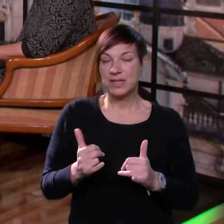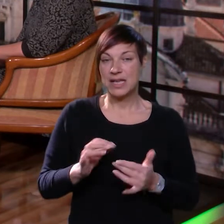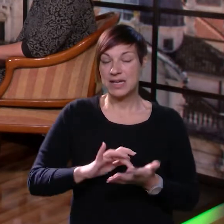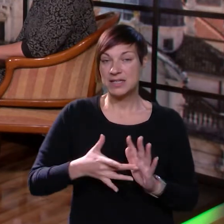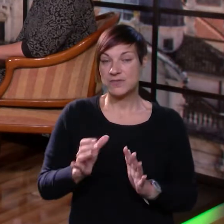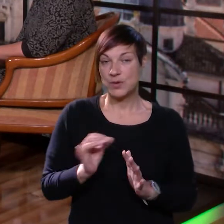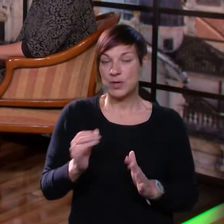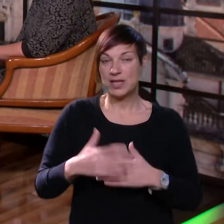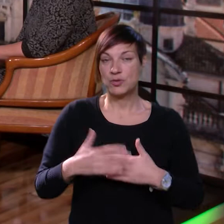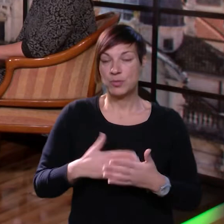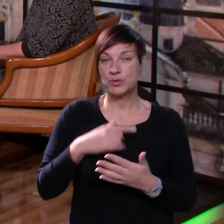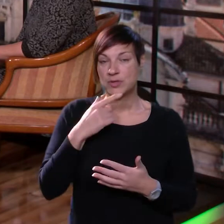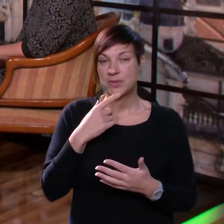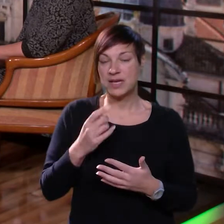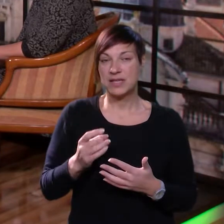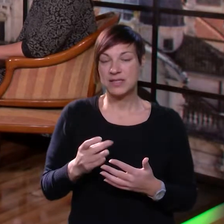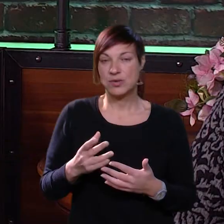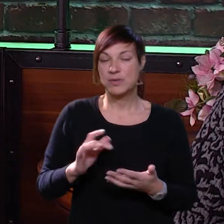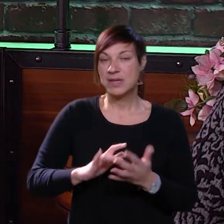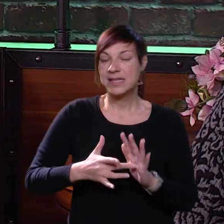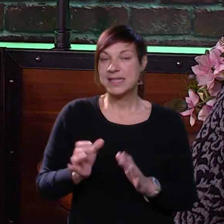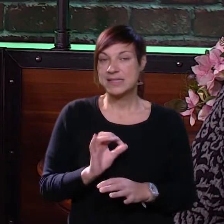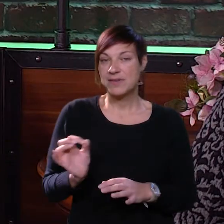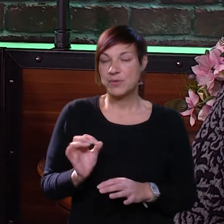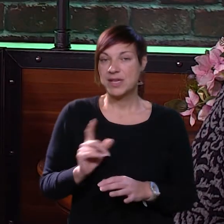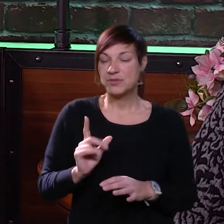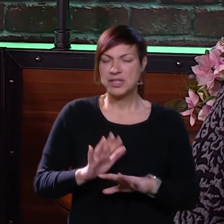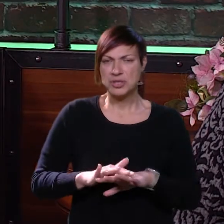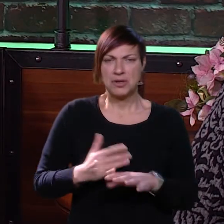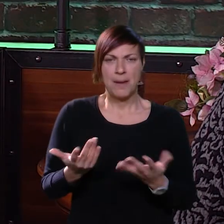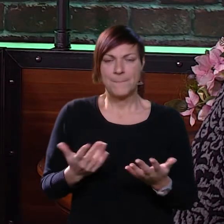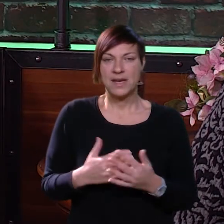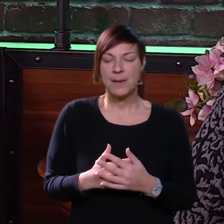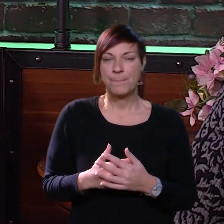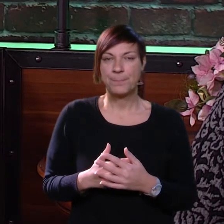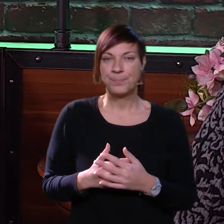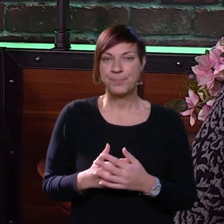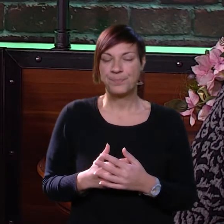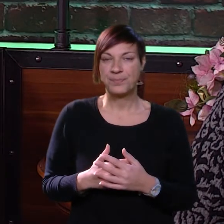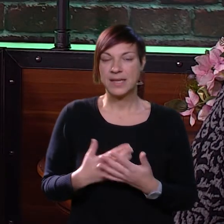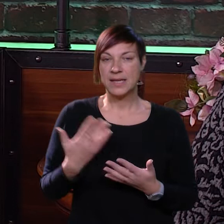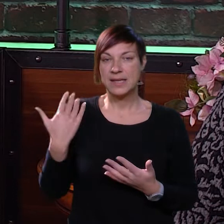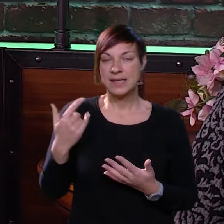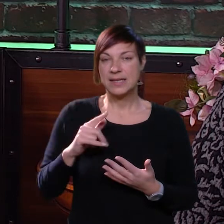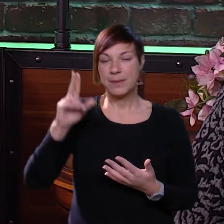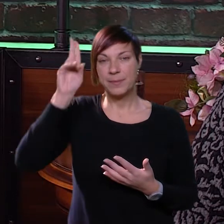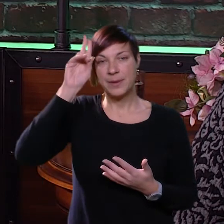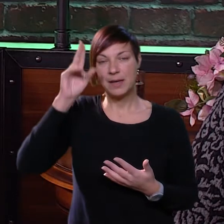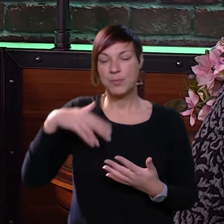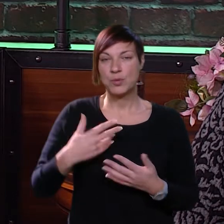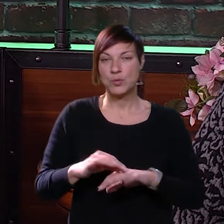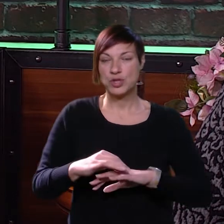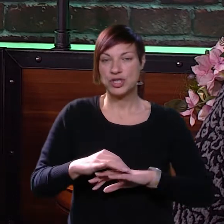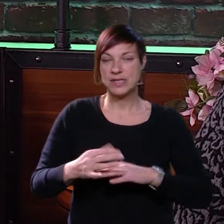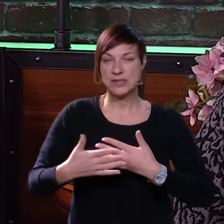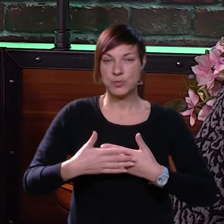puta ili sve u redu. Meni su međutim rekli odmah da je sve u redu, da se ništa ne brine. I tada još nije bila mogućnost